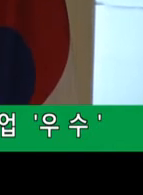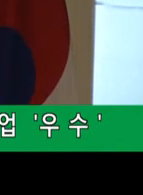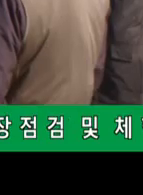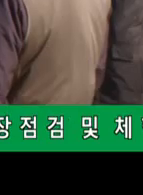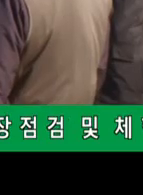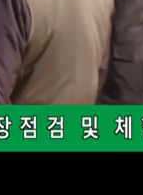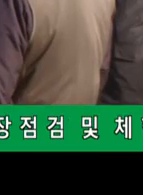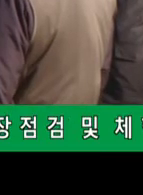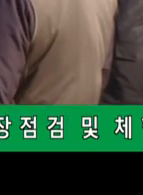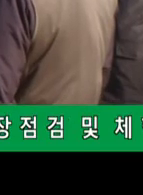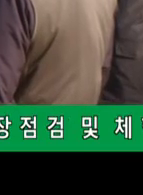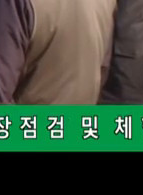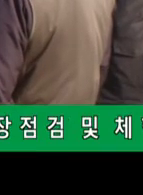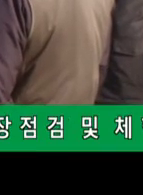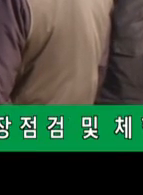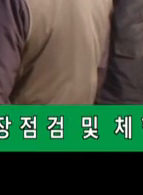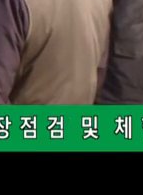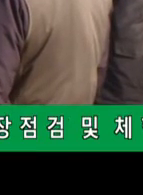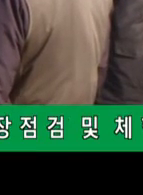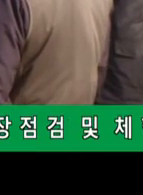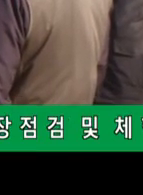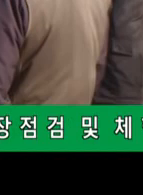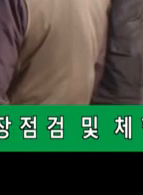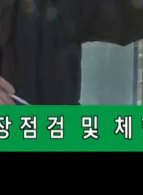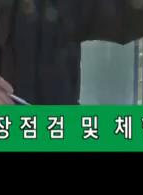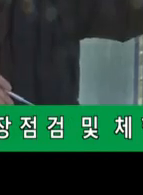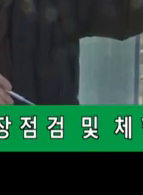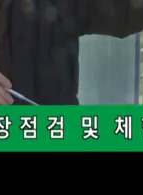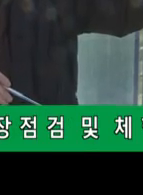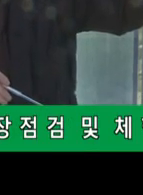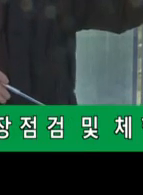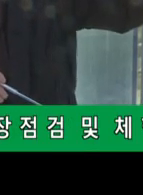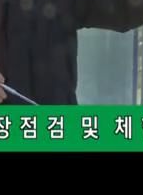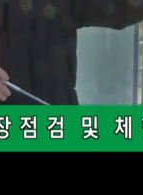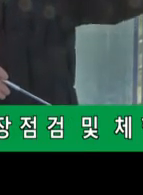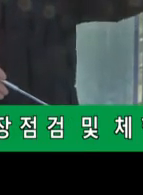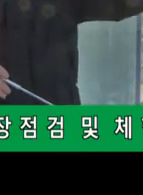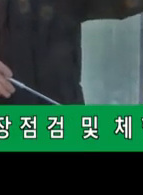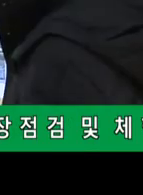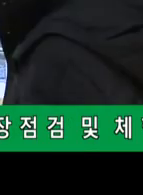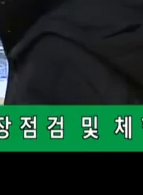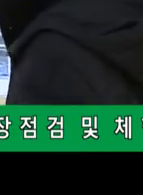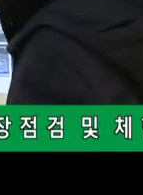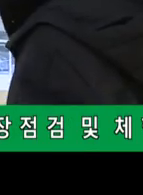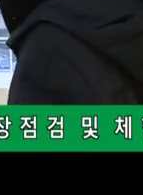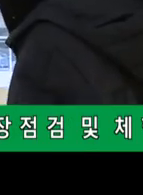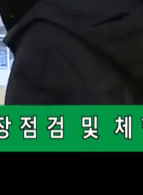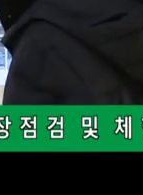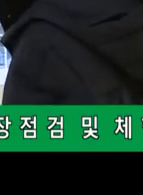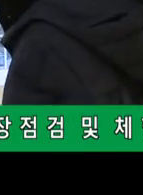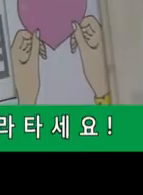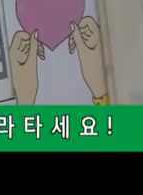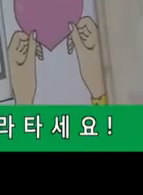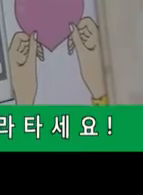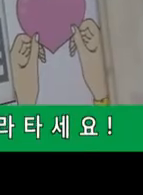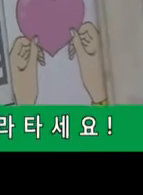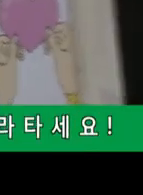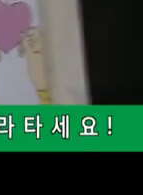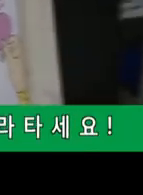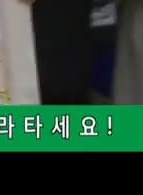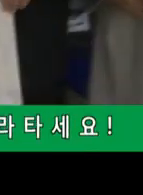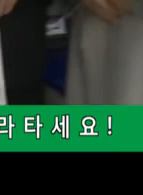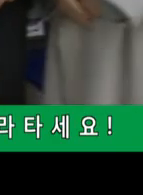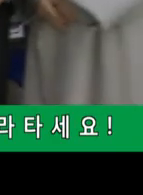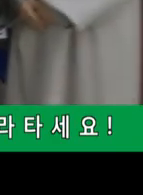선정됐습니다. 겨울 한파의 시작과 함께 시민 안전과 행복을 살피는 현장 행정이 이어지고 있습니다.